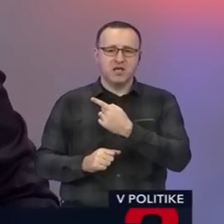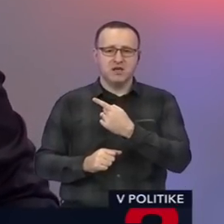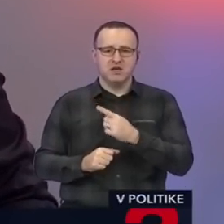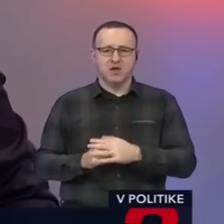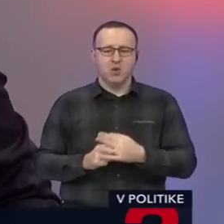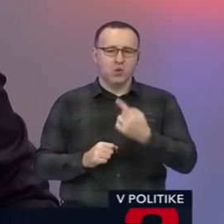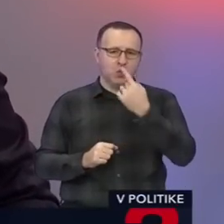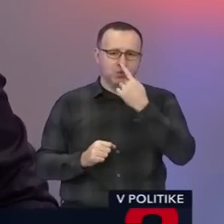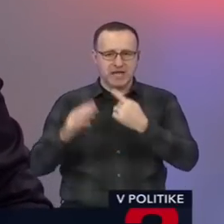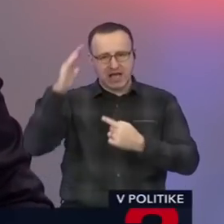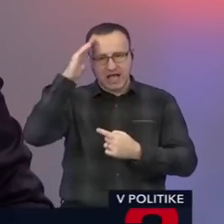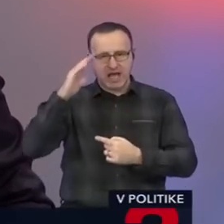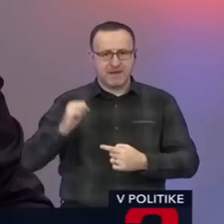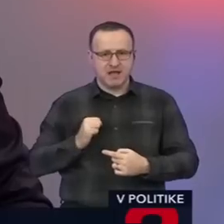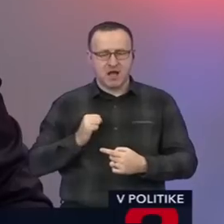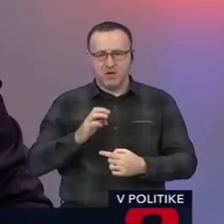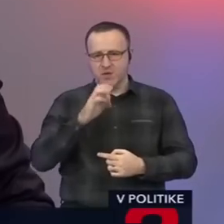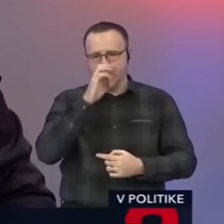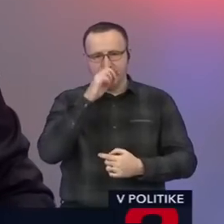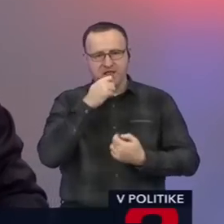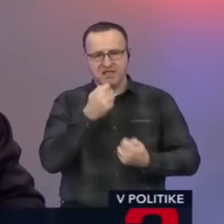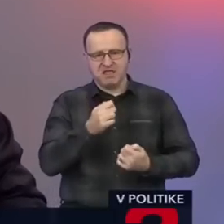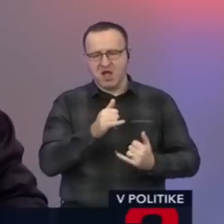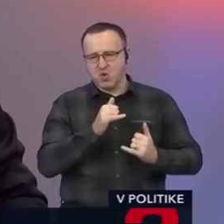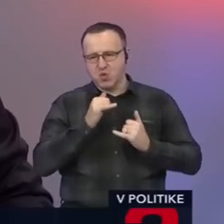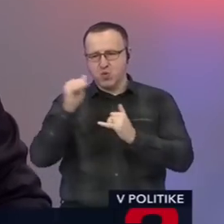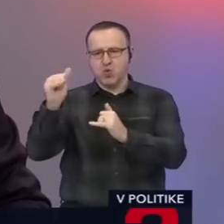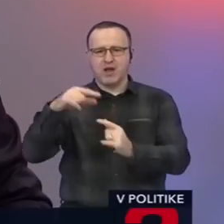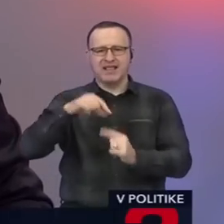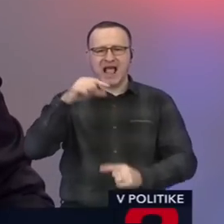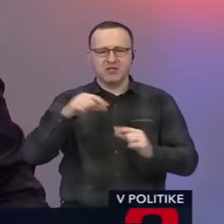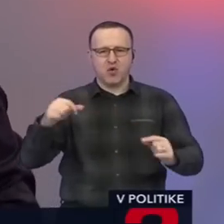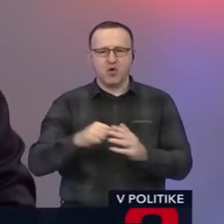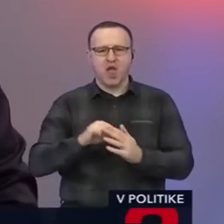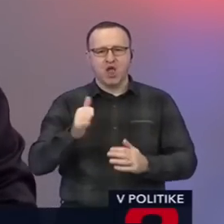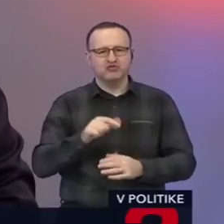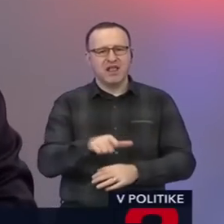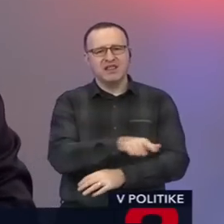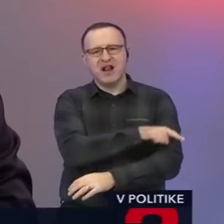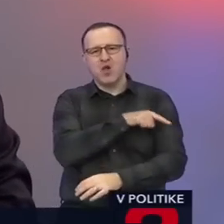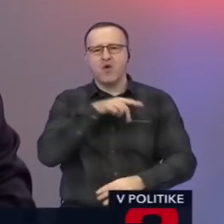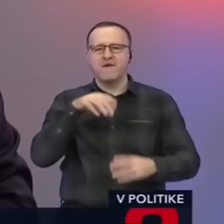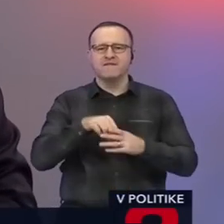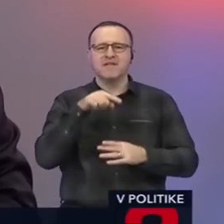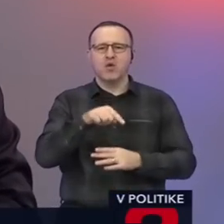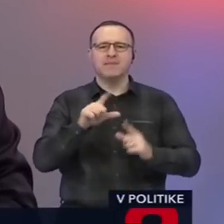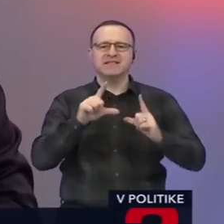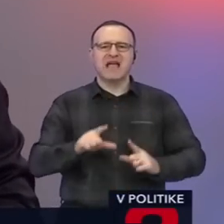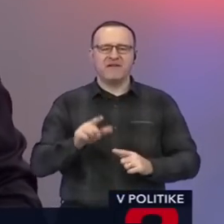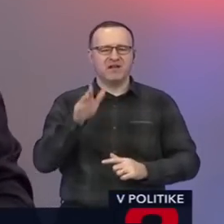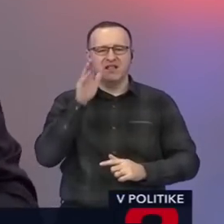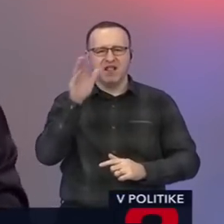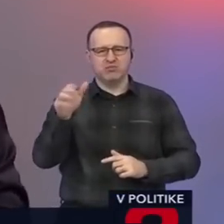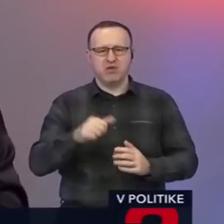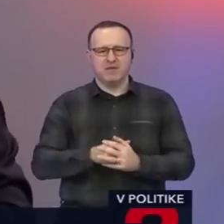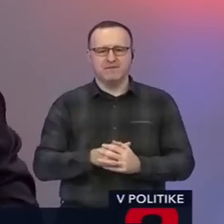armáda nie je v stave, aby mohla napadnúť NATO a ešte dlho v takom stave nebude.